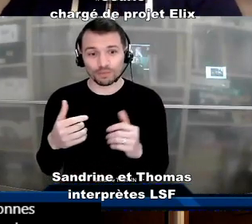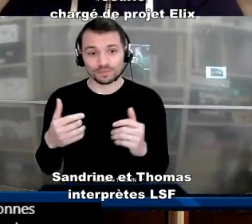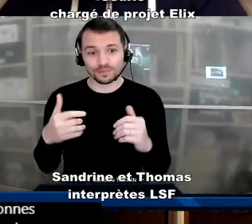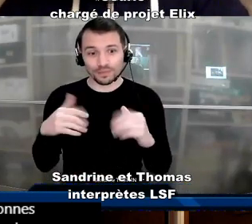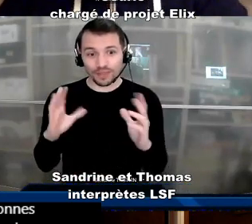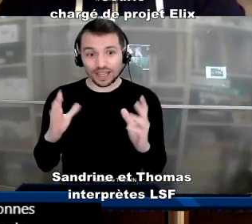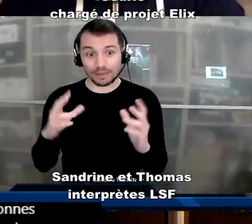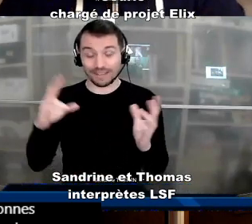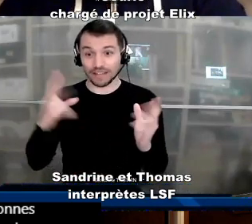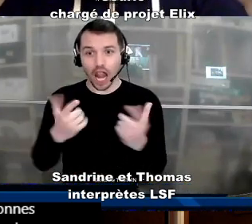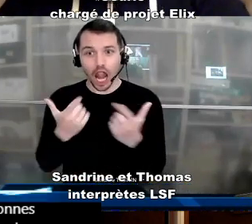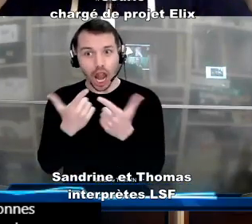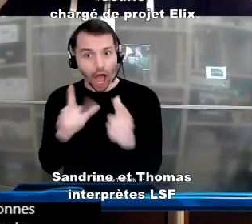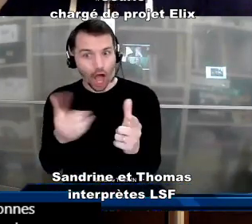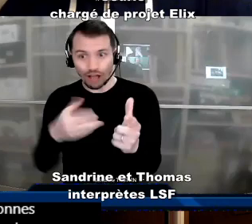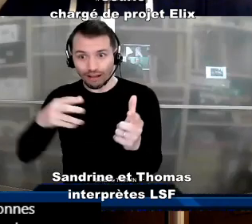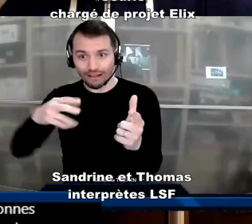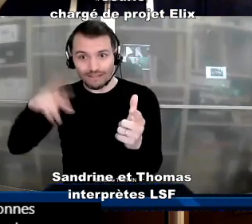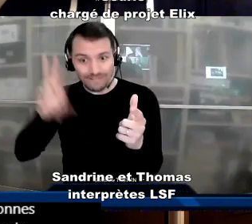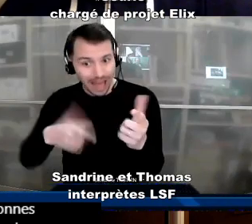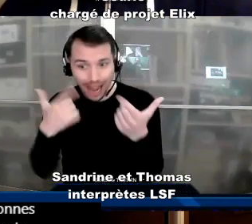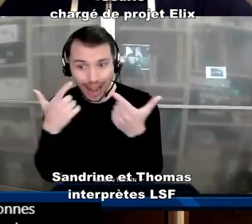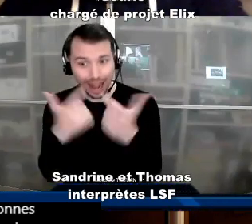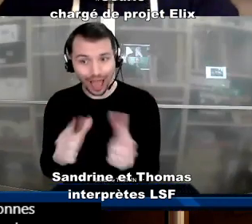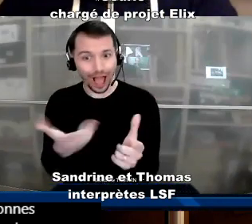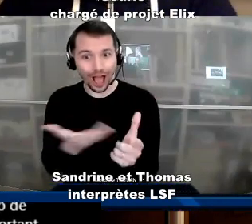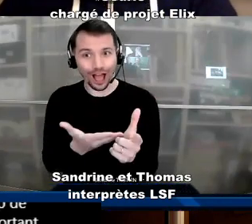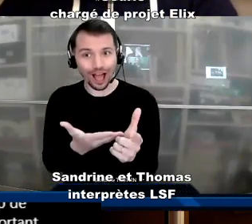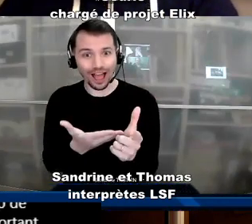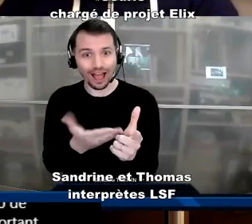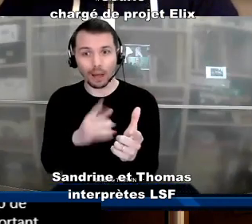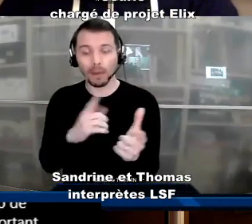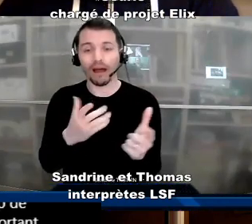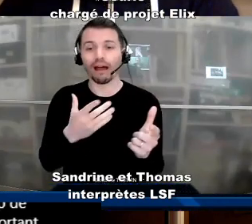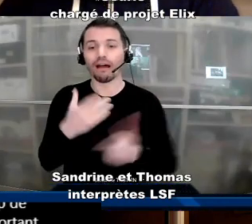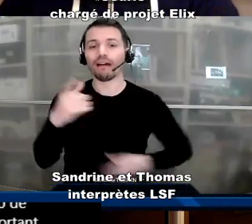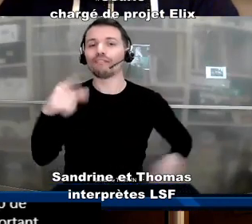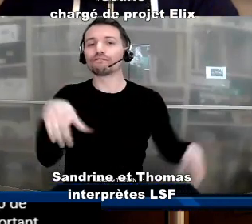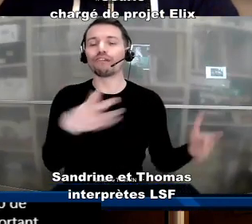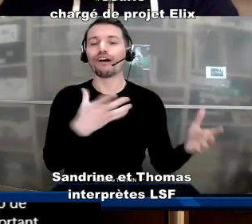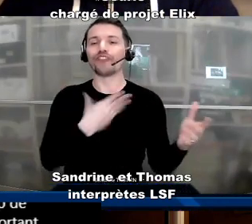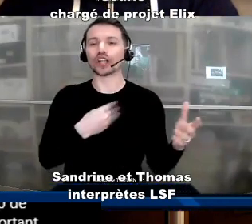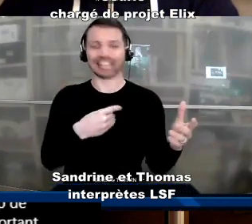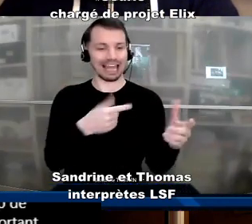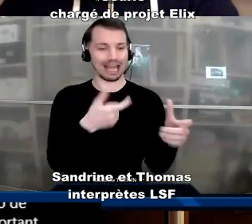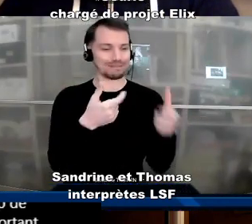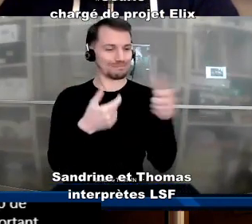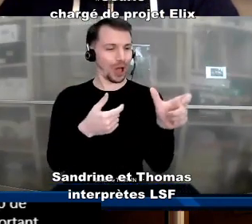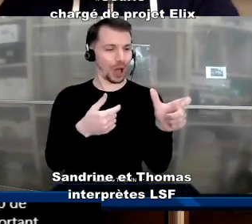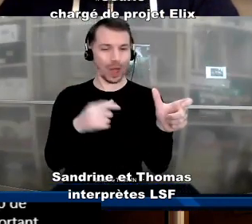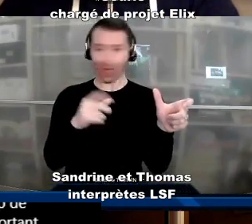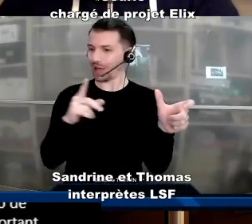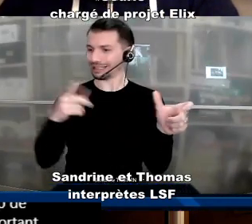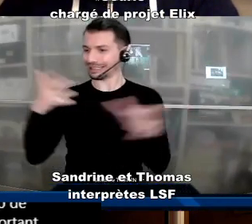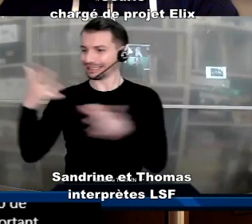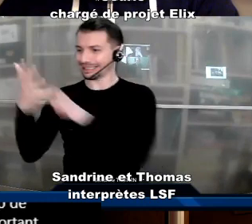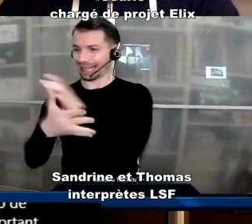c'est une vraie langue, en fait. C'est pas juste du français, on remplace les mots par des signes. Il y a vraiment toute une grammaire